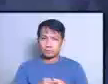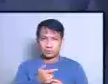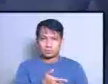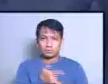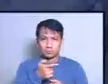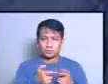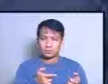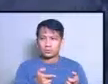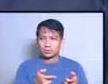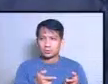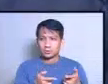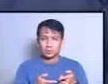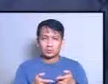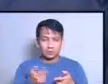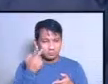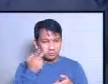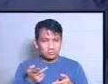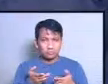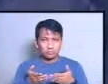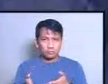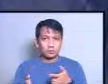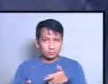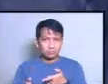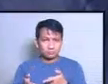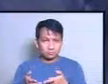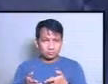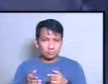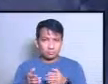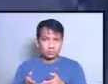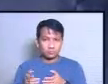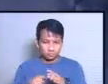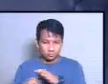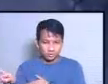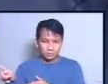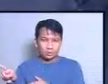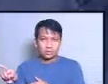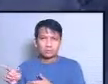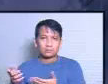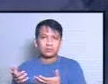pagbaril niya at saka yung manner na pagtakas nila.